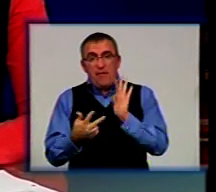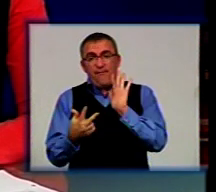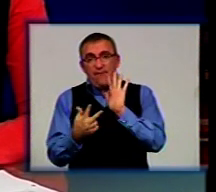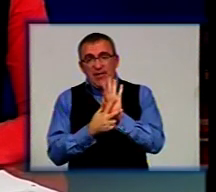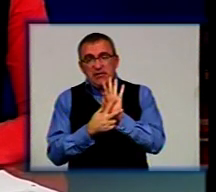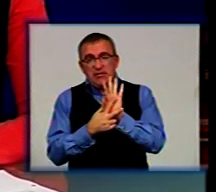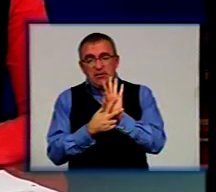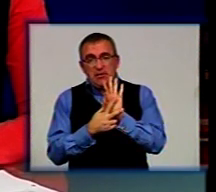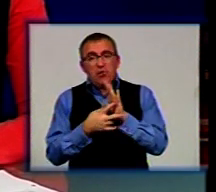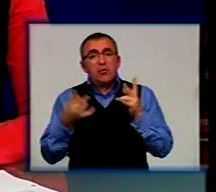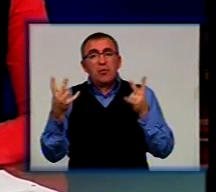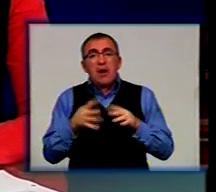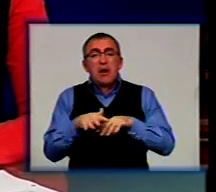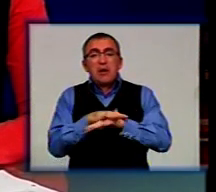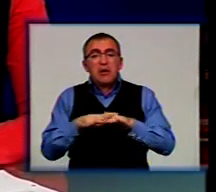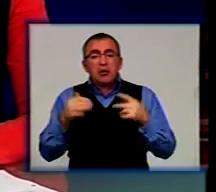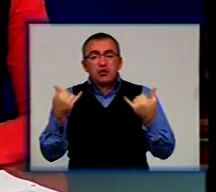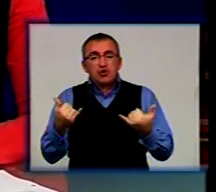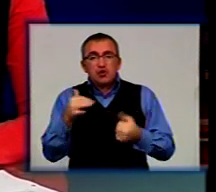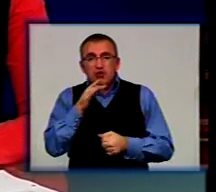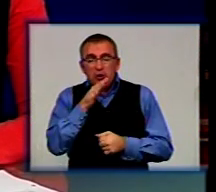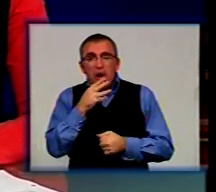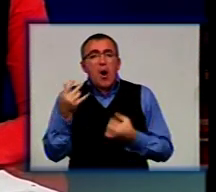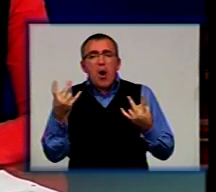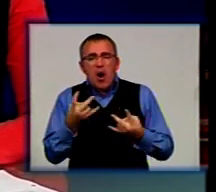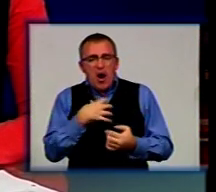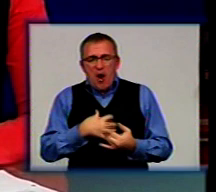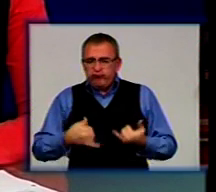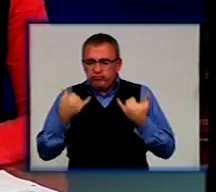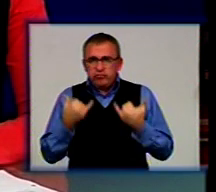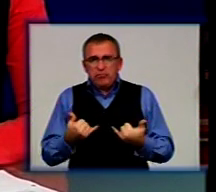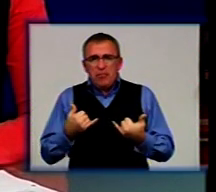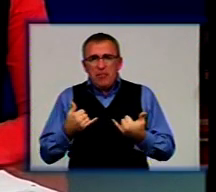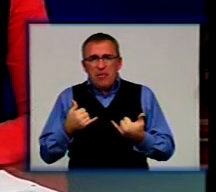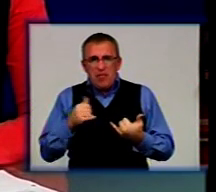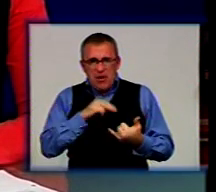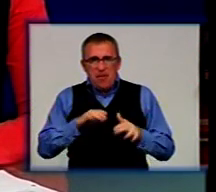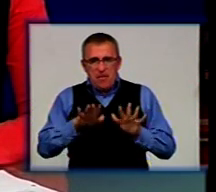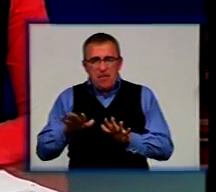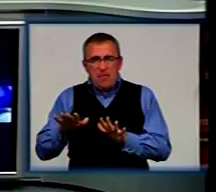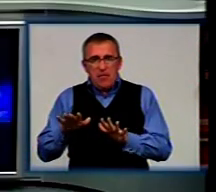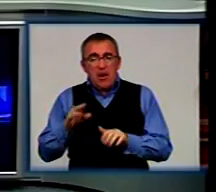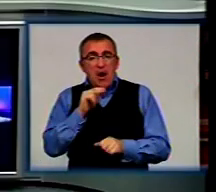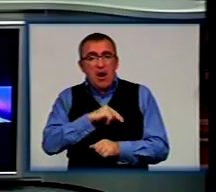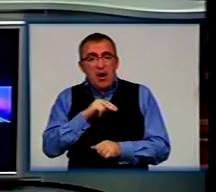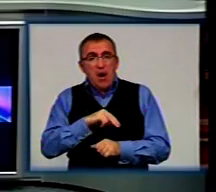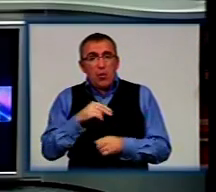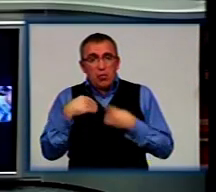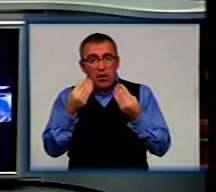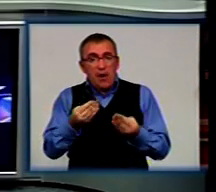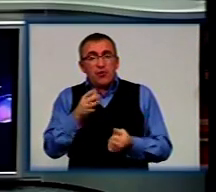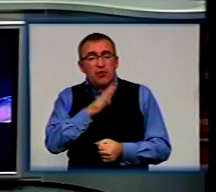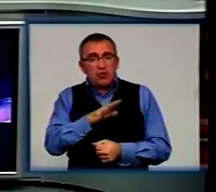8. Що потребує ринок на даний час? Які актуальні? Сьогодні є вакансії і роботодавці чекають